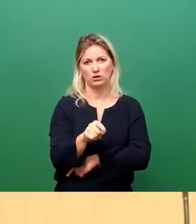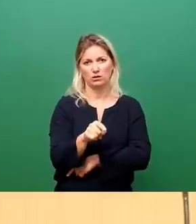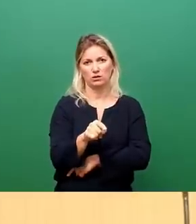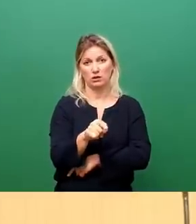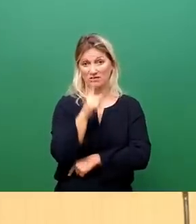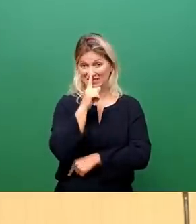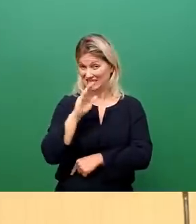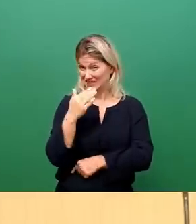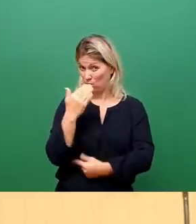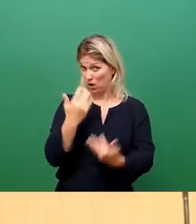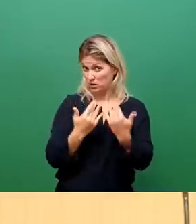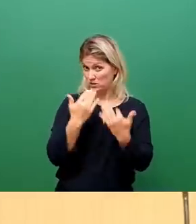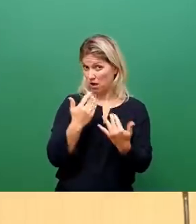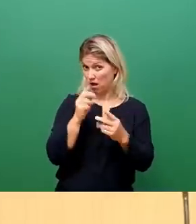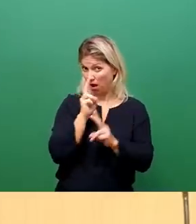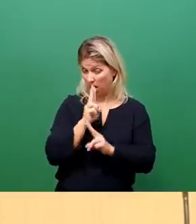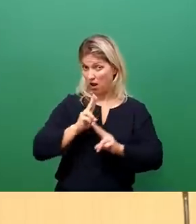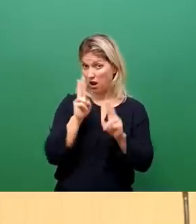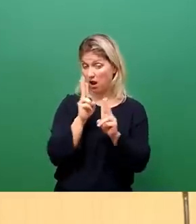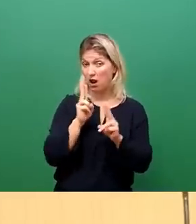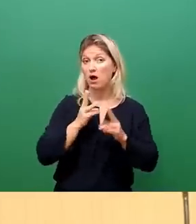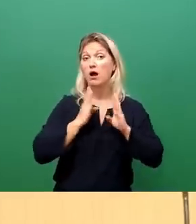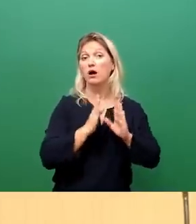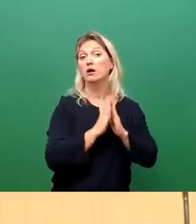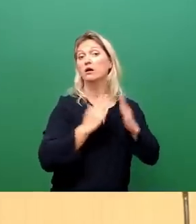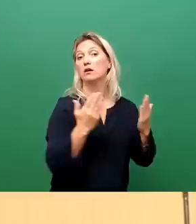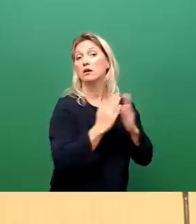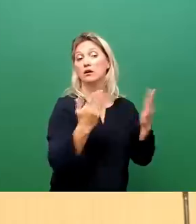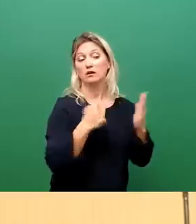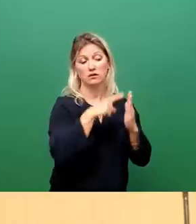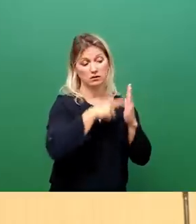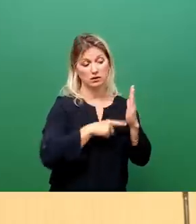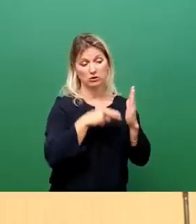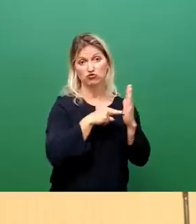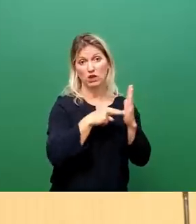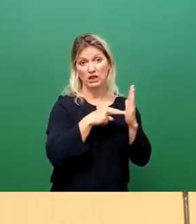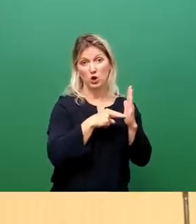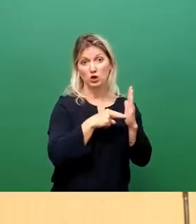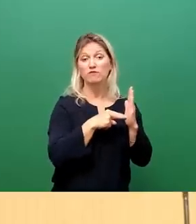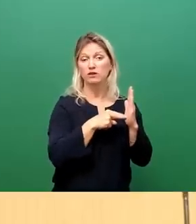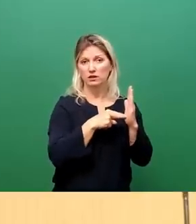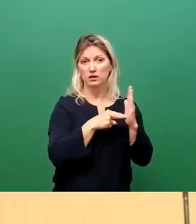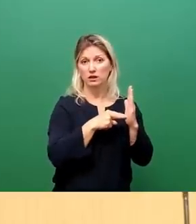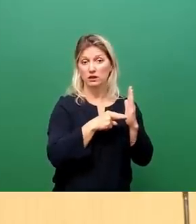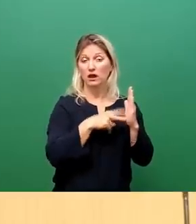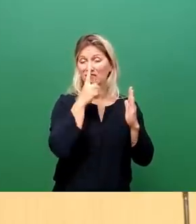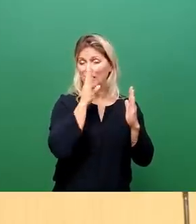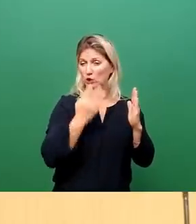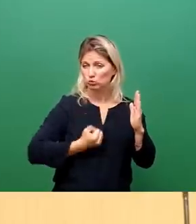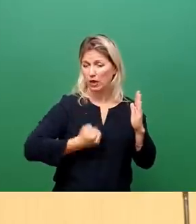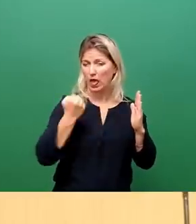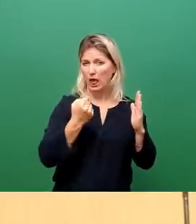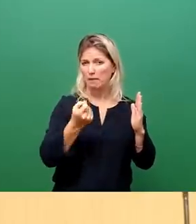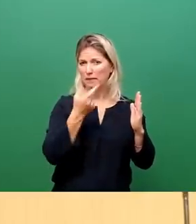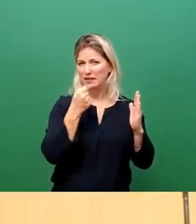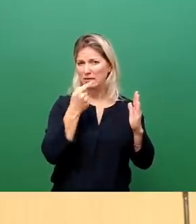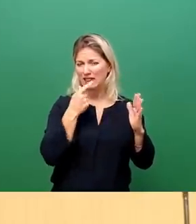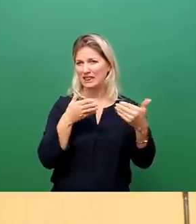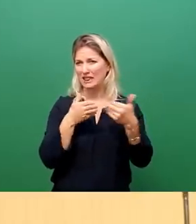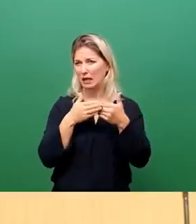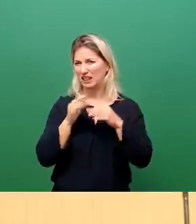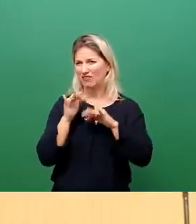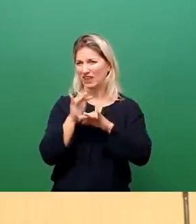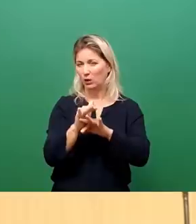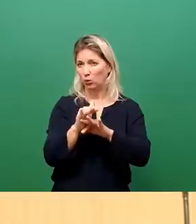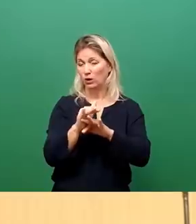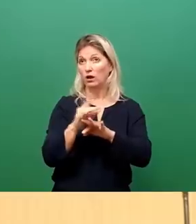berücksichtigen, laut Fachliteratur von einer Untererfassung schwerer Medikamentennebenwirkung um den Faktor 10 bis 20 ausgegangen